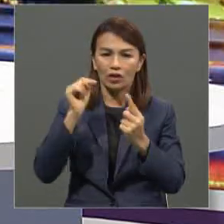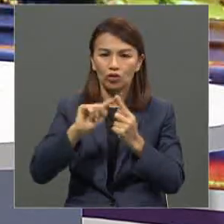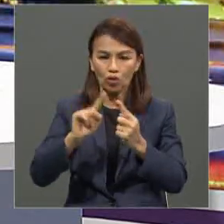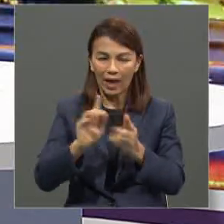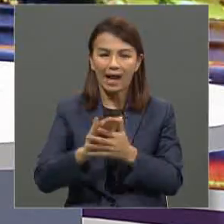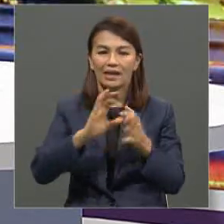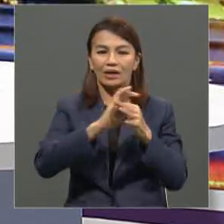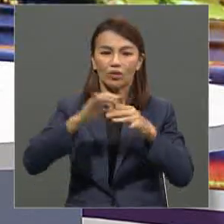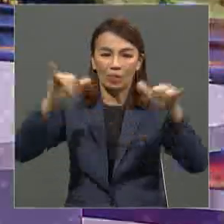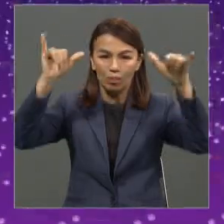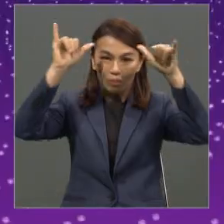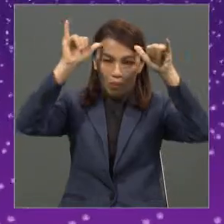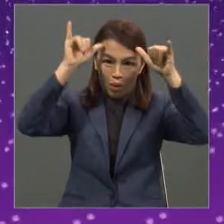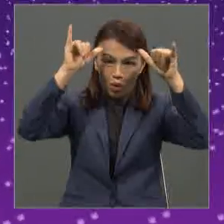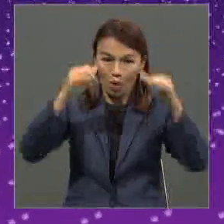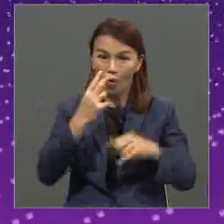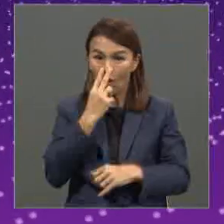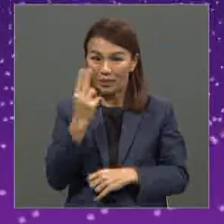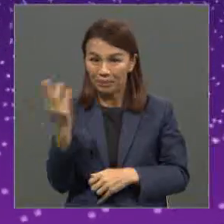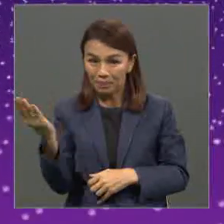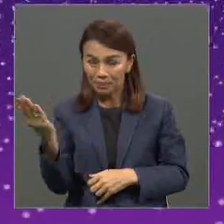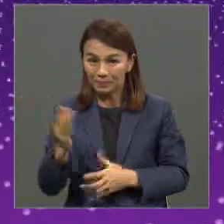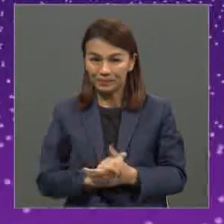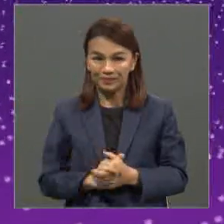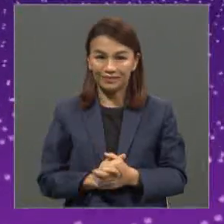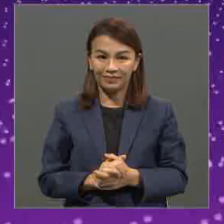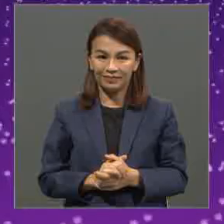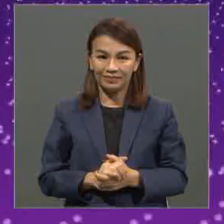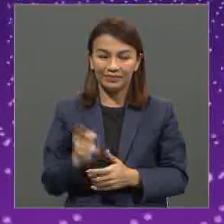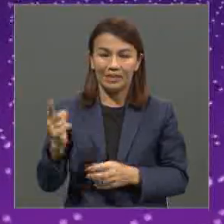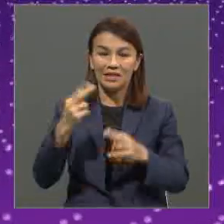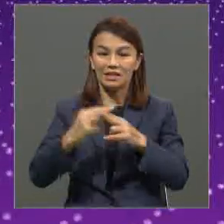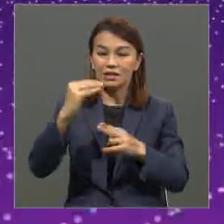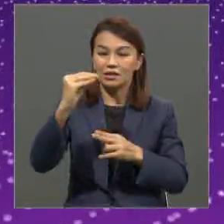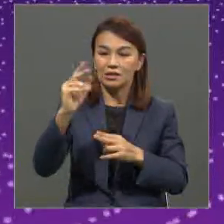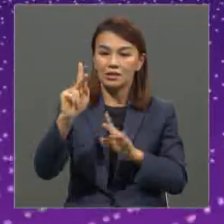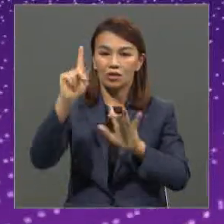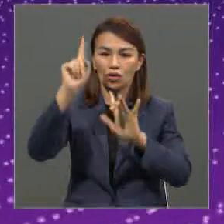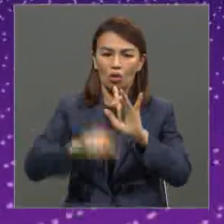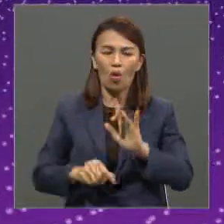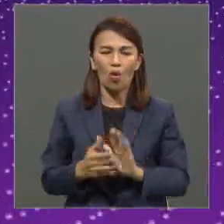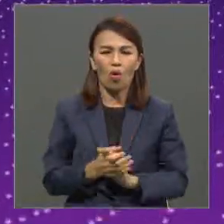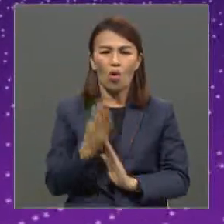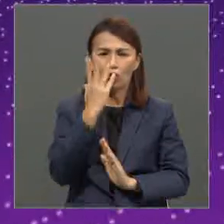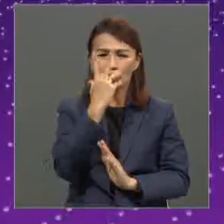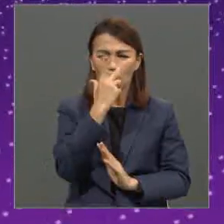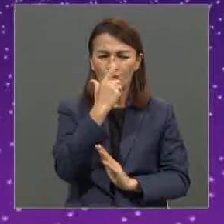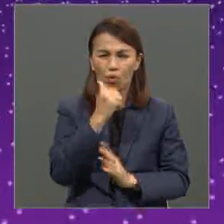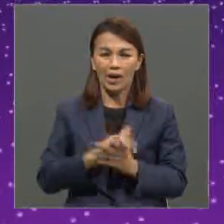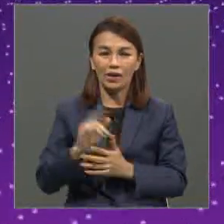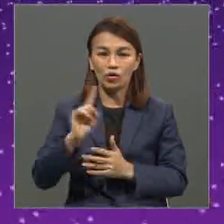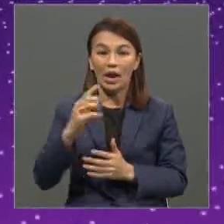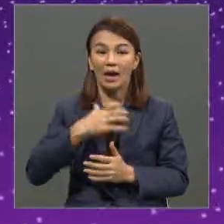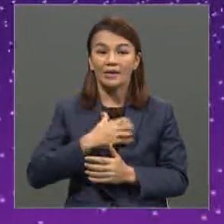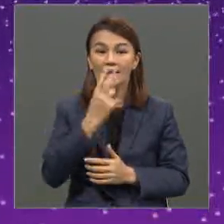Heritageค่ะออจำพี่โก้ได้มยพี่โก้เมืองเพชรนี่สีสวยมากขวใจใช่ใครอยากจะเจอ